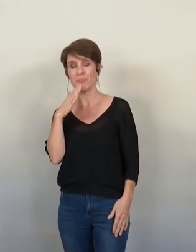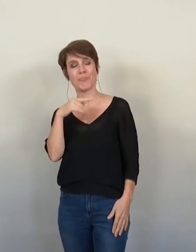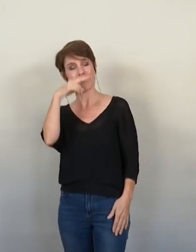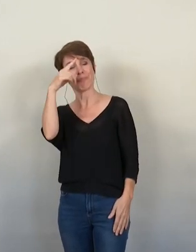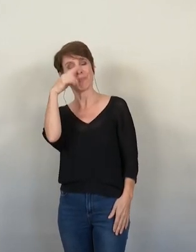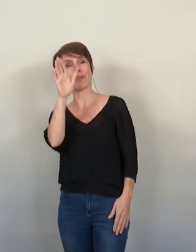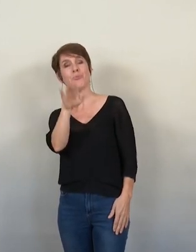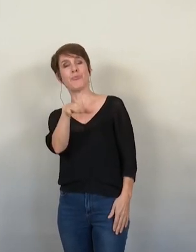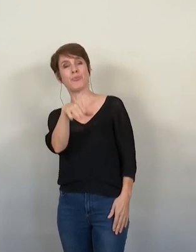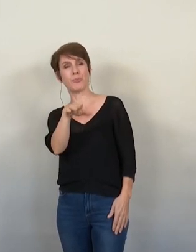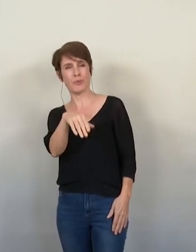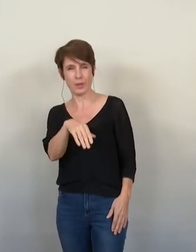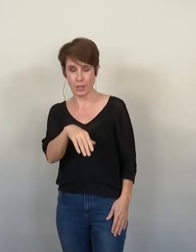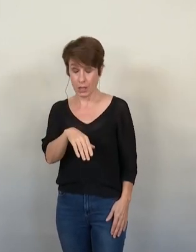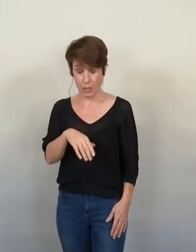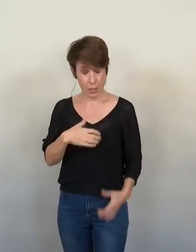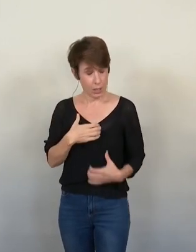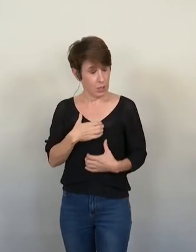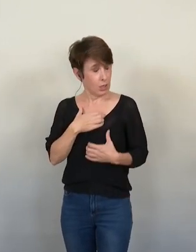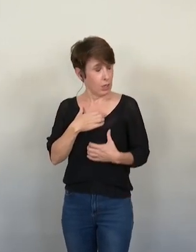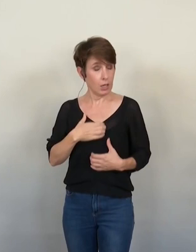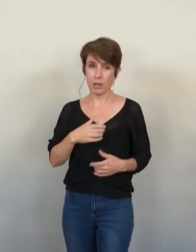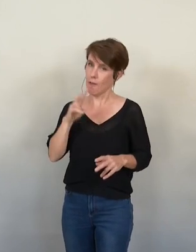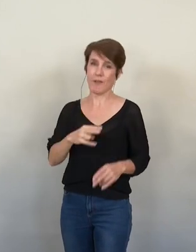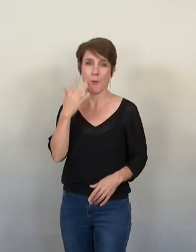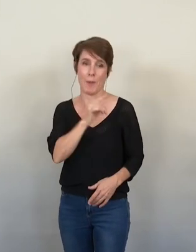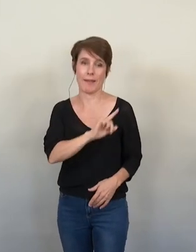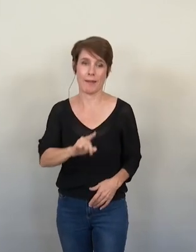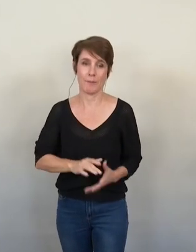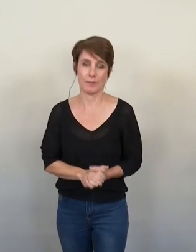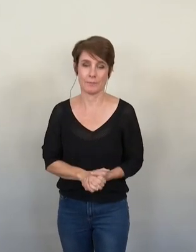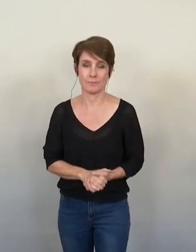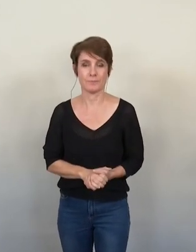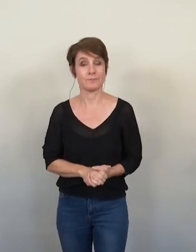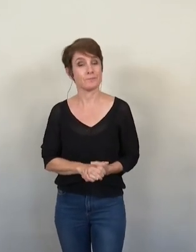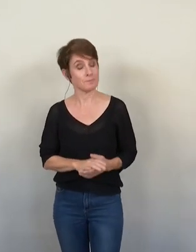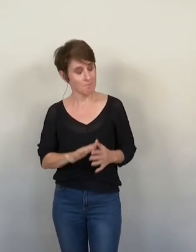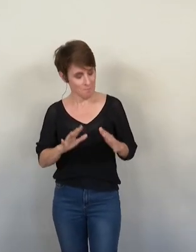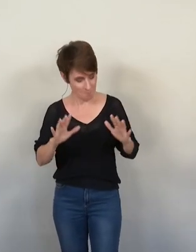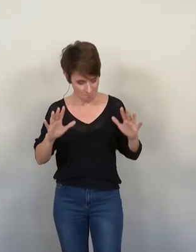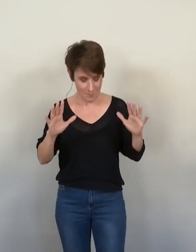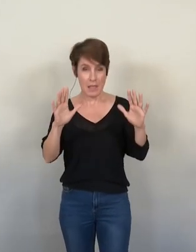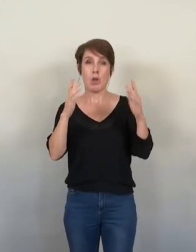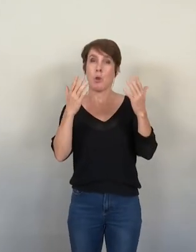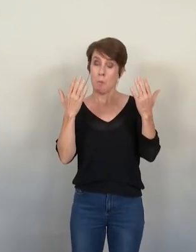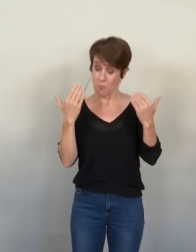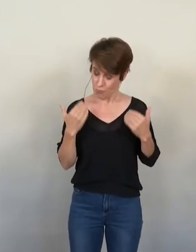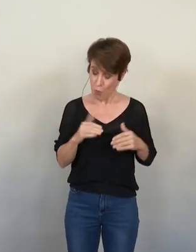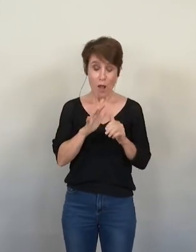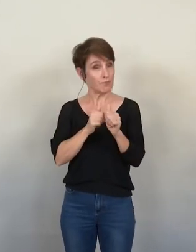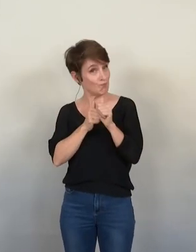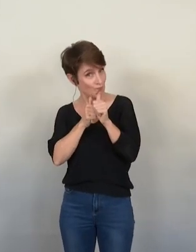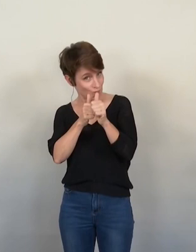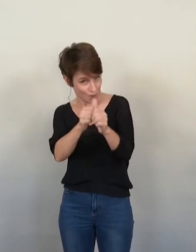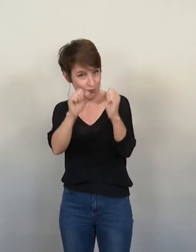qui est vraiment toujours surprenant et déplorable je m'aligne euh madame madame Chalas à vos propos et je